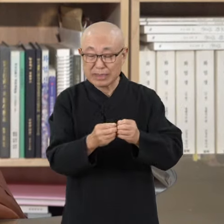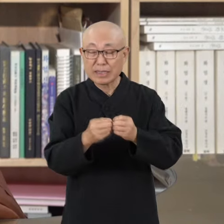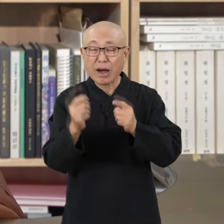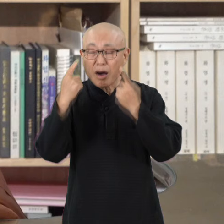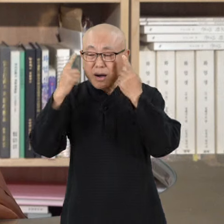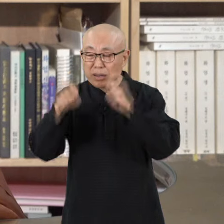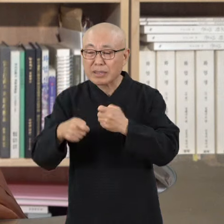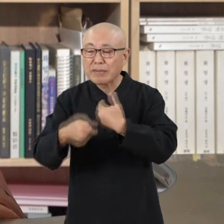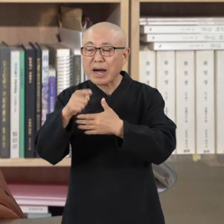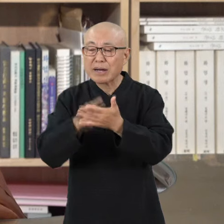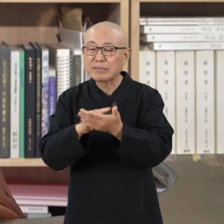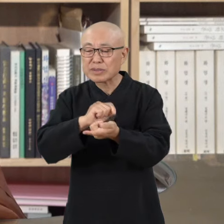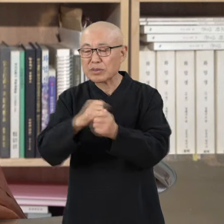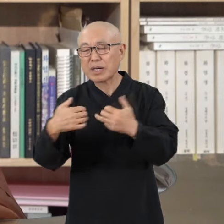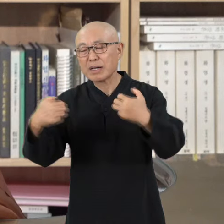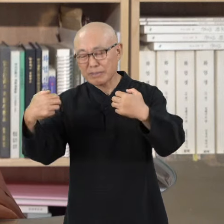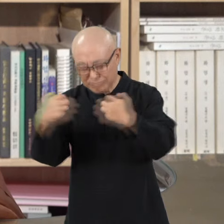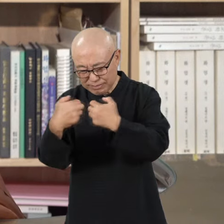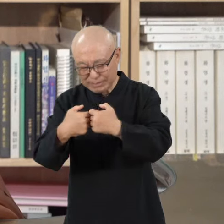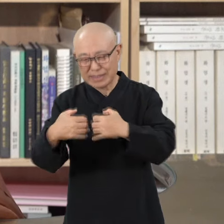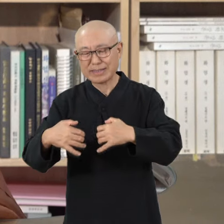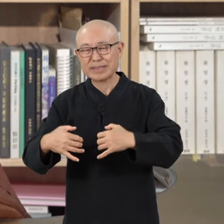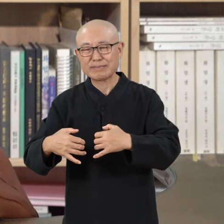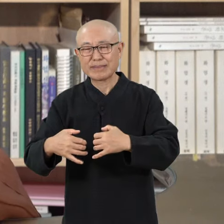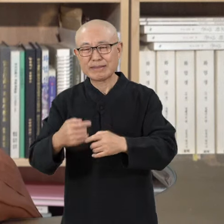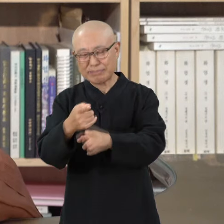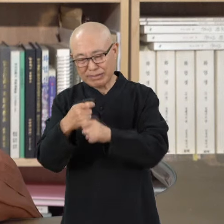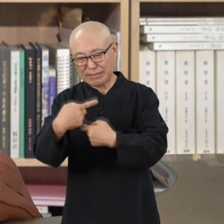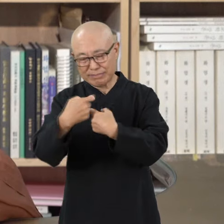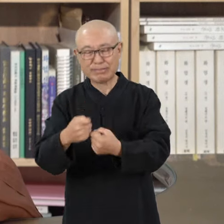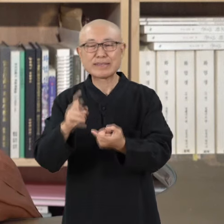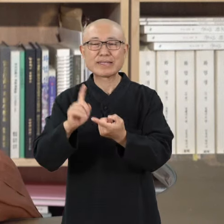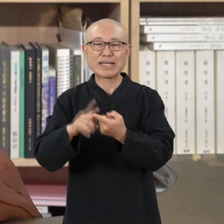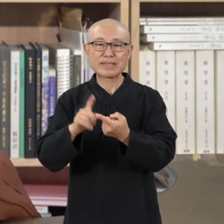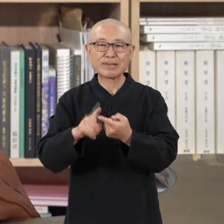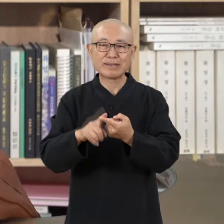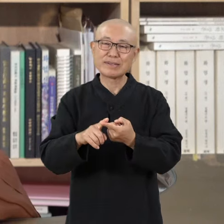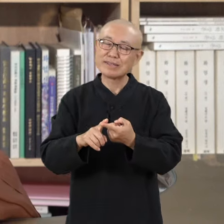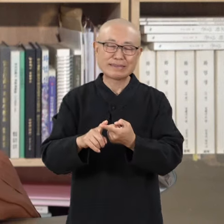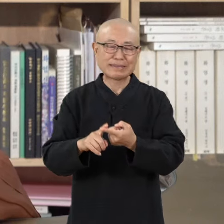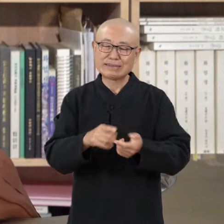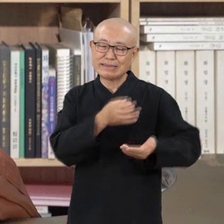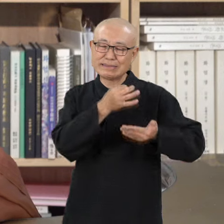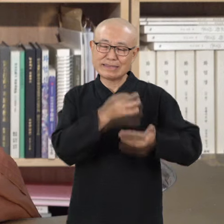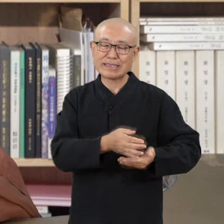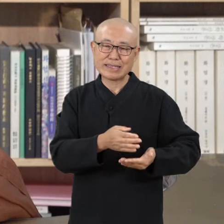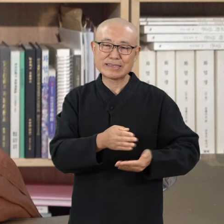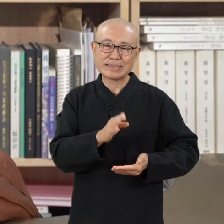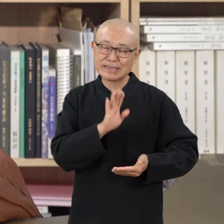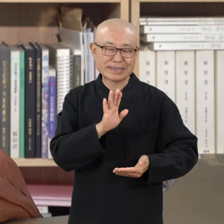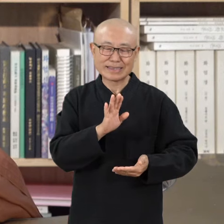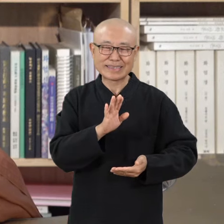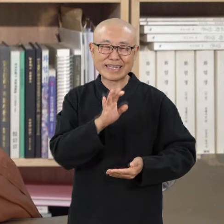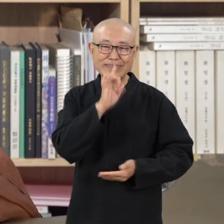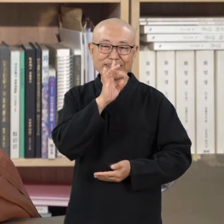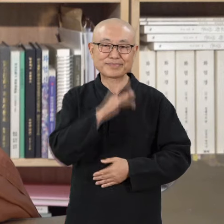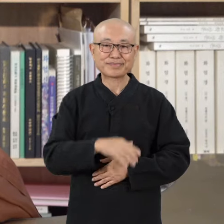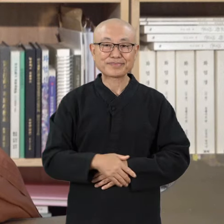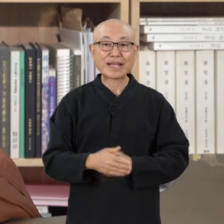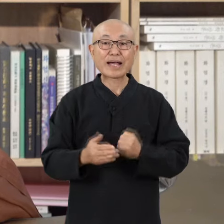그 어리석음을 가지고 참된 재산이라고 할 수는 없는 거예요. 그래서 그러한 세상이